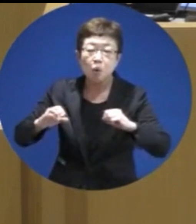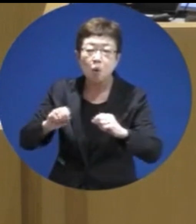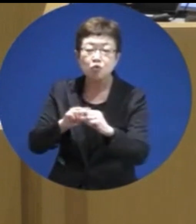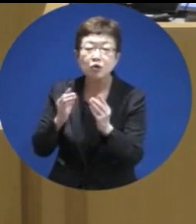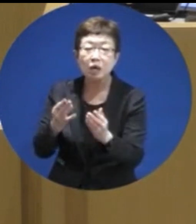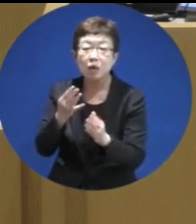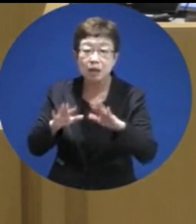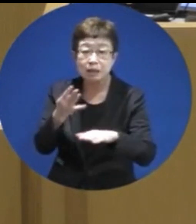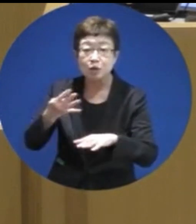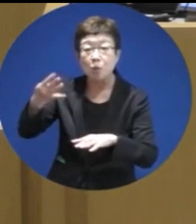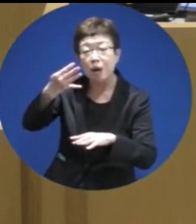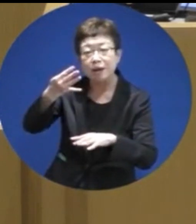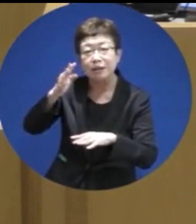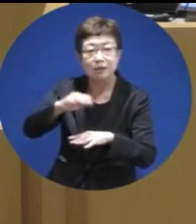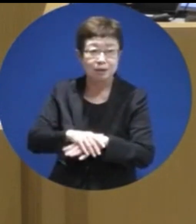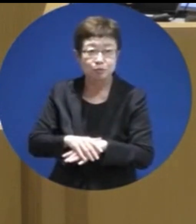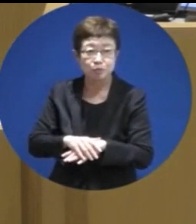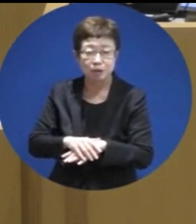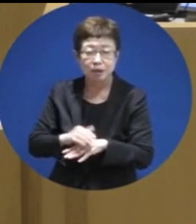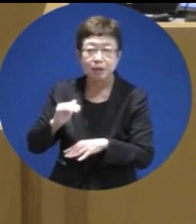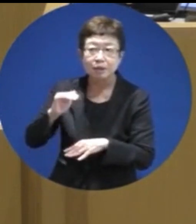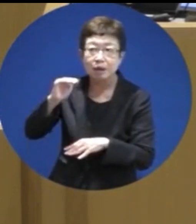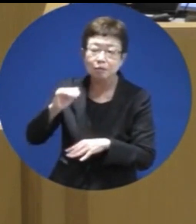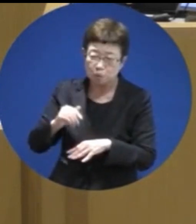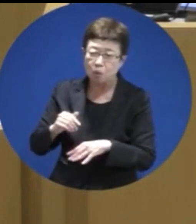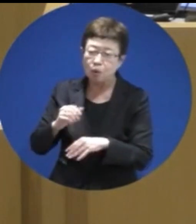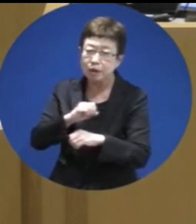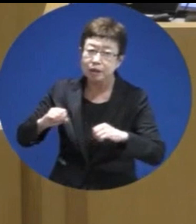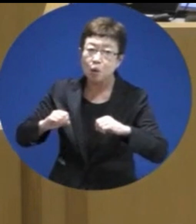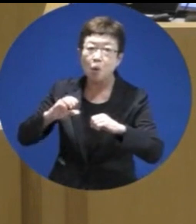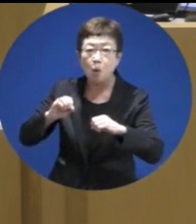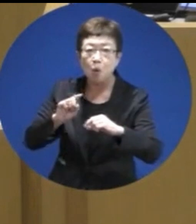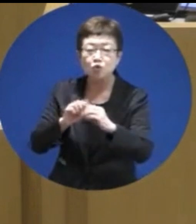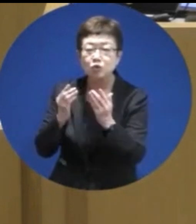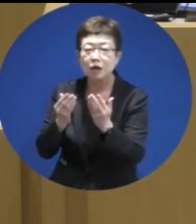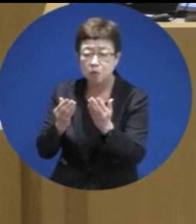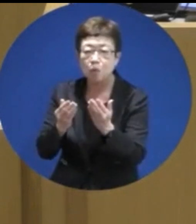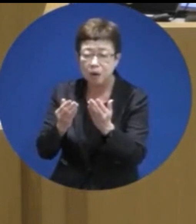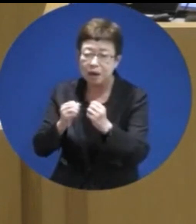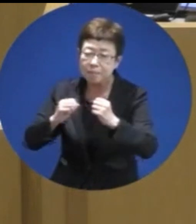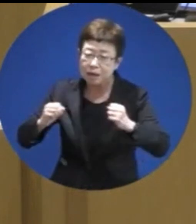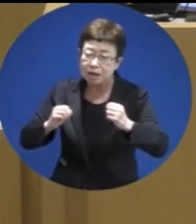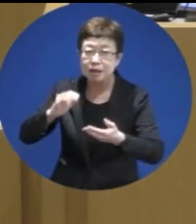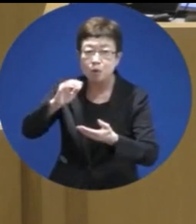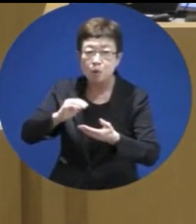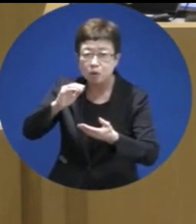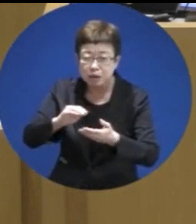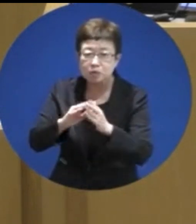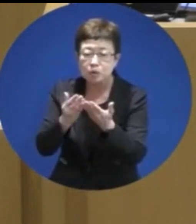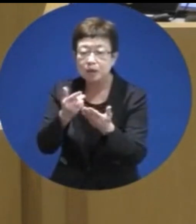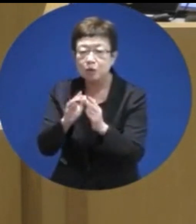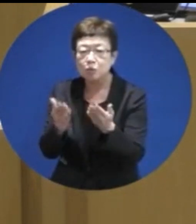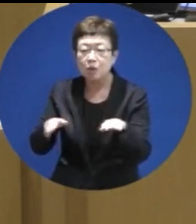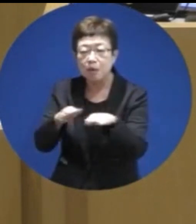校はすでに4階建てとなっております。果たして広尾中学校は旧渋谷図書館と同じ面積や容積、書籍の規模を維